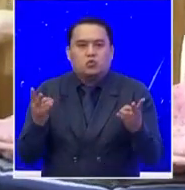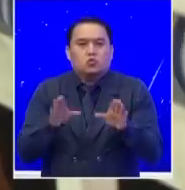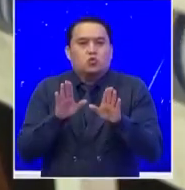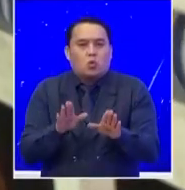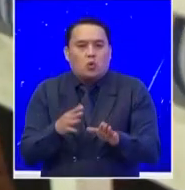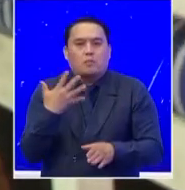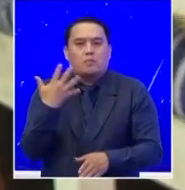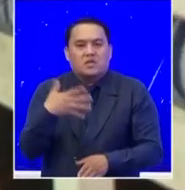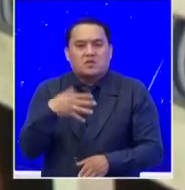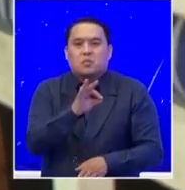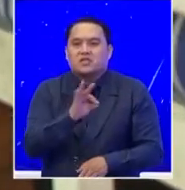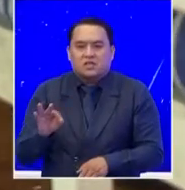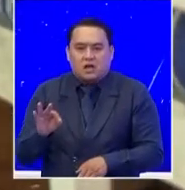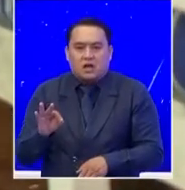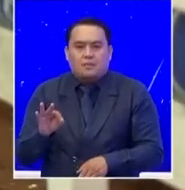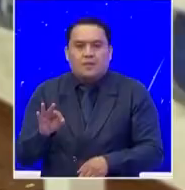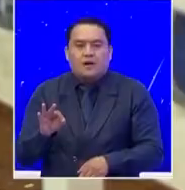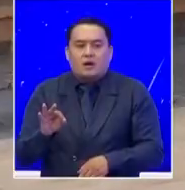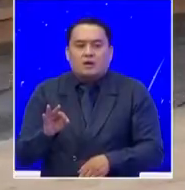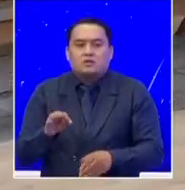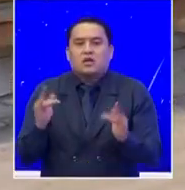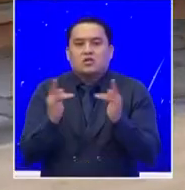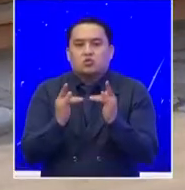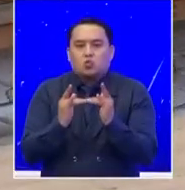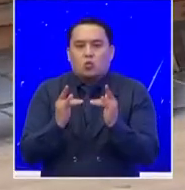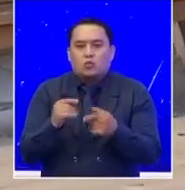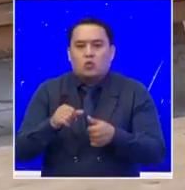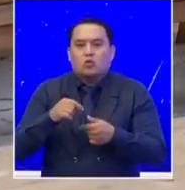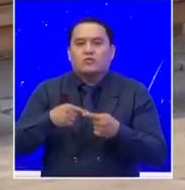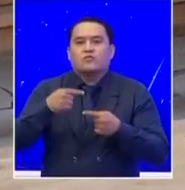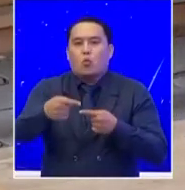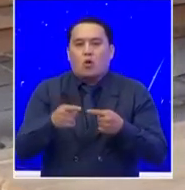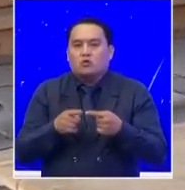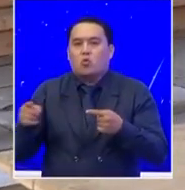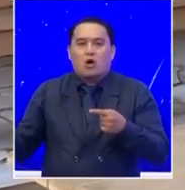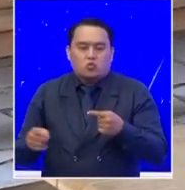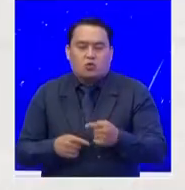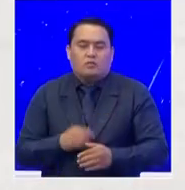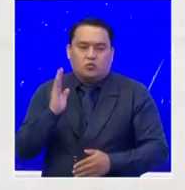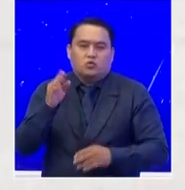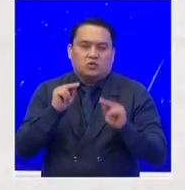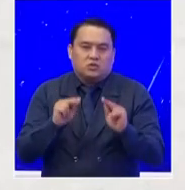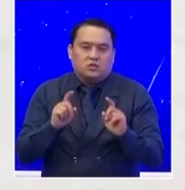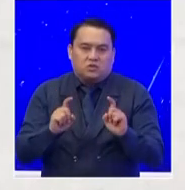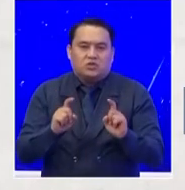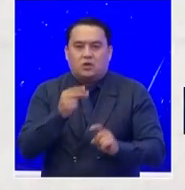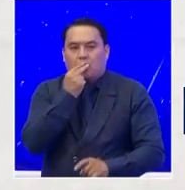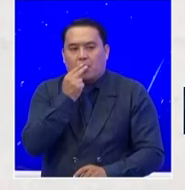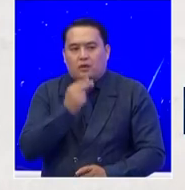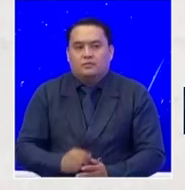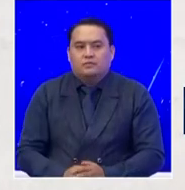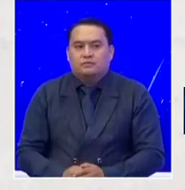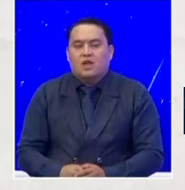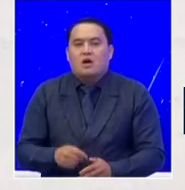более 50%. Кроме того, даже за столом ребята будут сидеть на расстоянии друг от друга. В одном отряде было 30